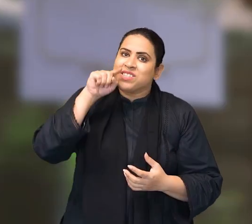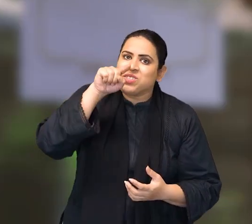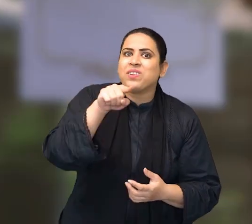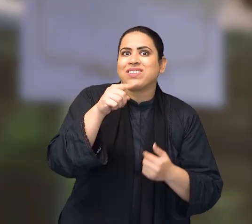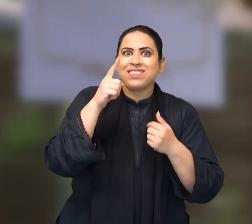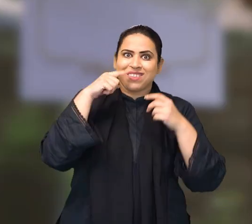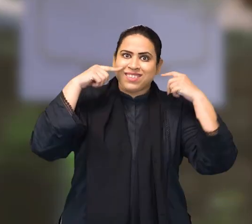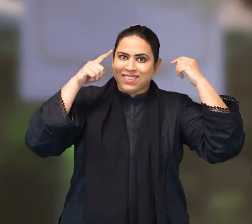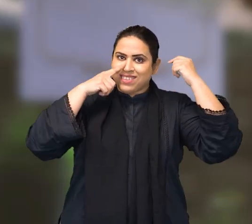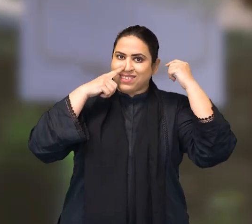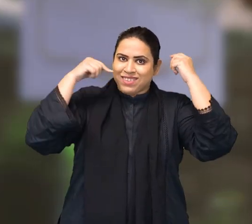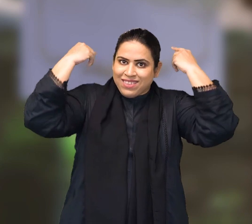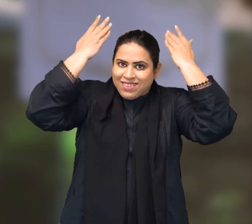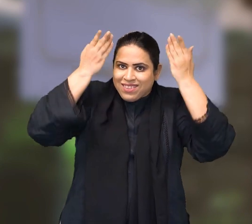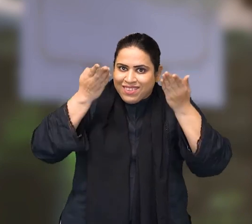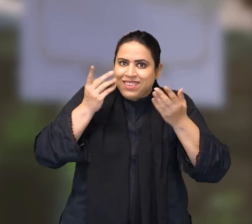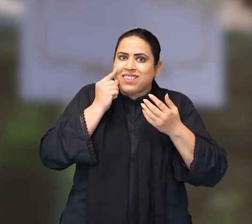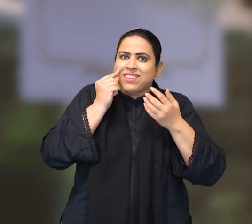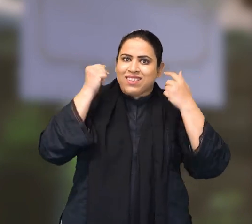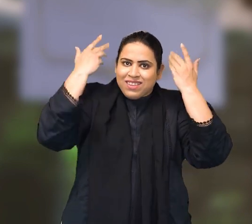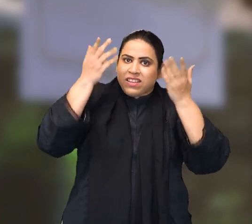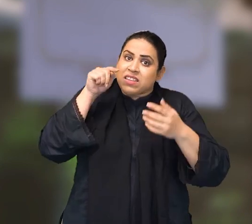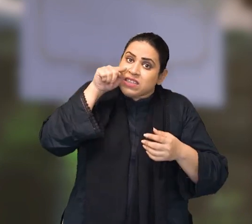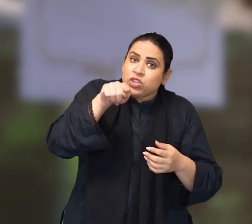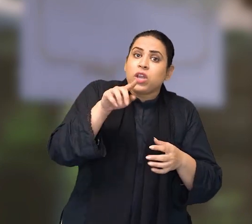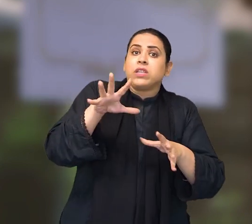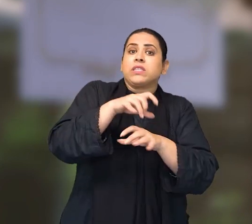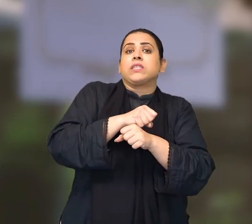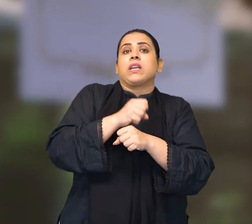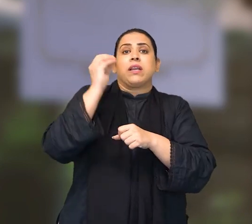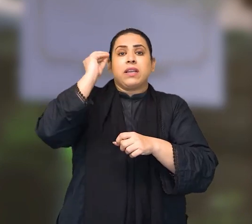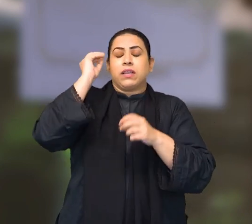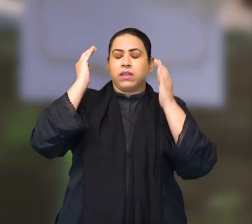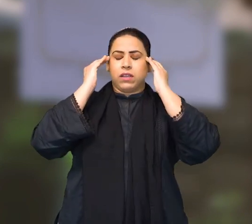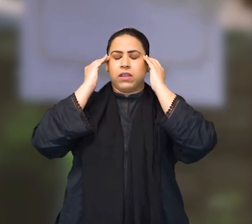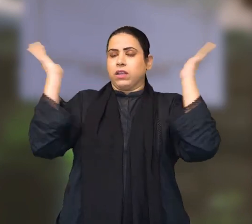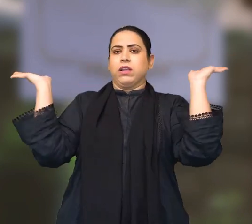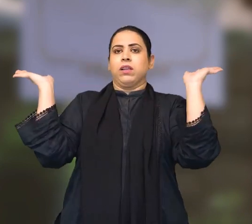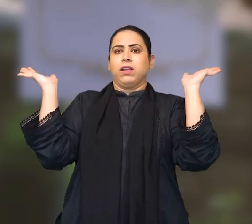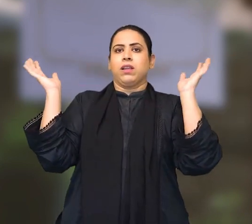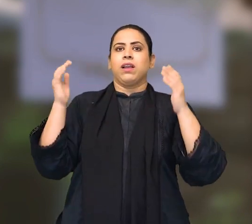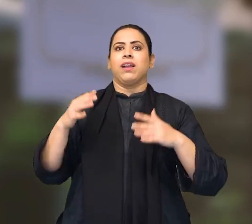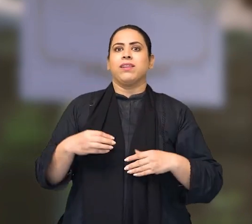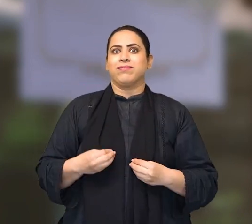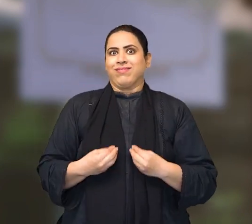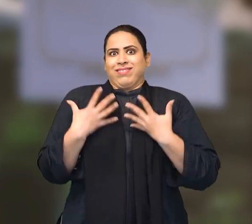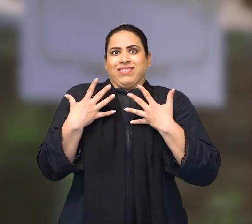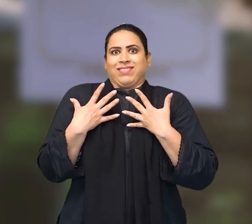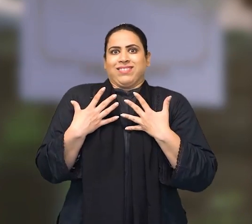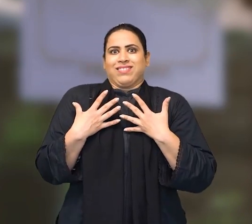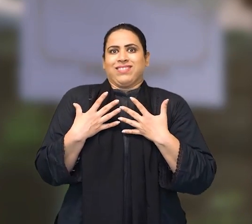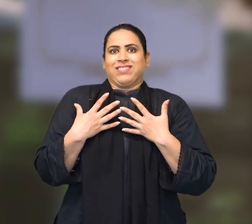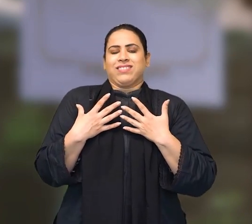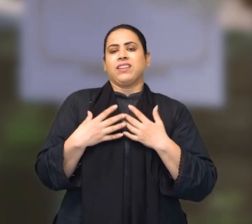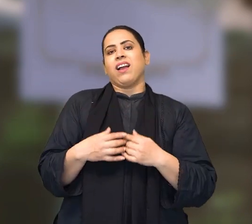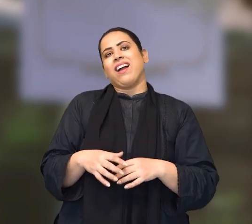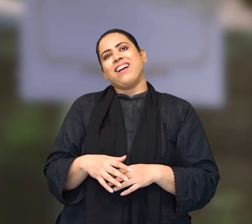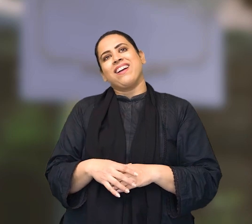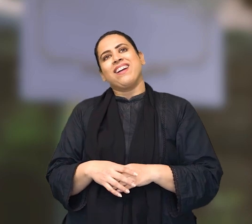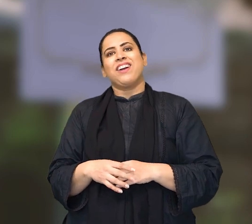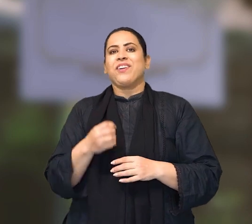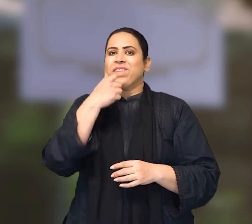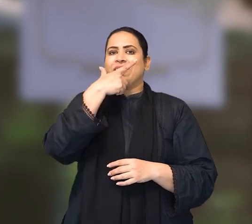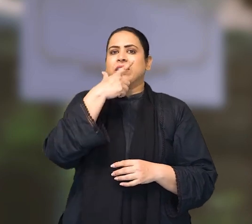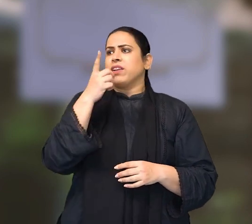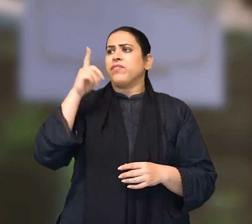day, and on that day you just need to work on yourself. ठीक है, आप if you're a bride, if you're a groom, you don't need